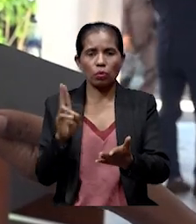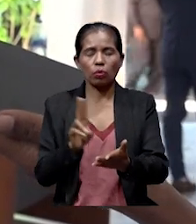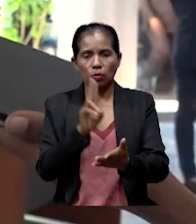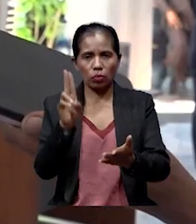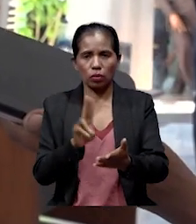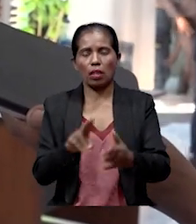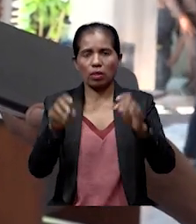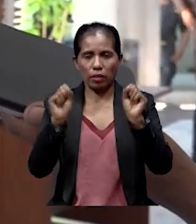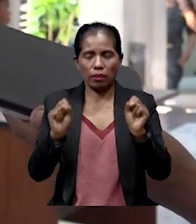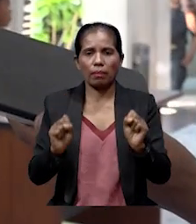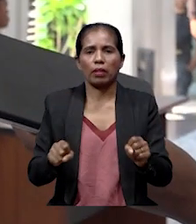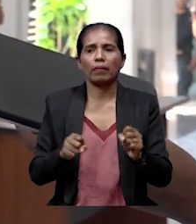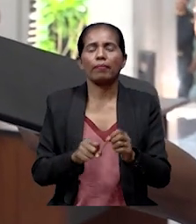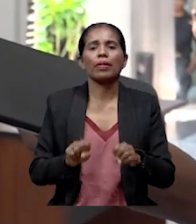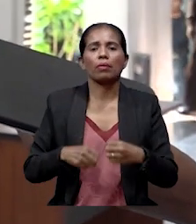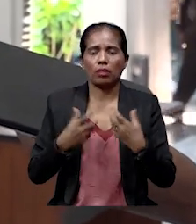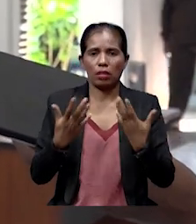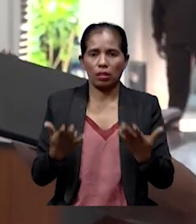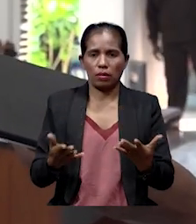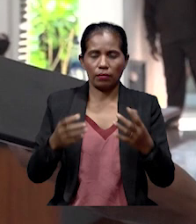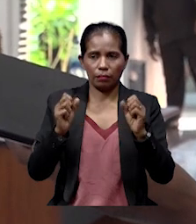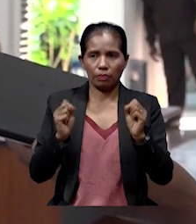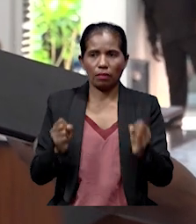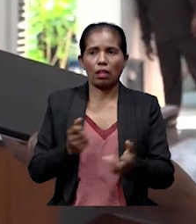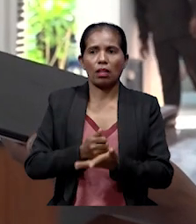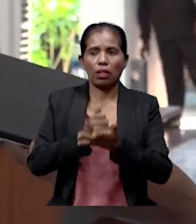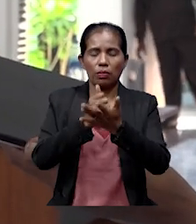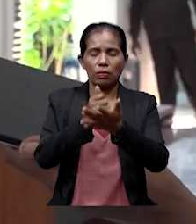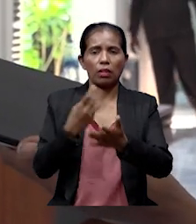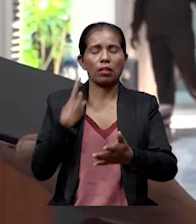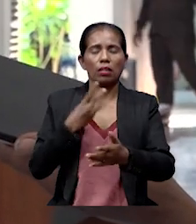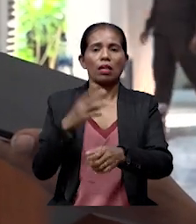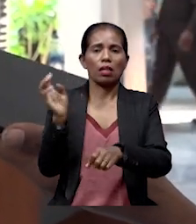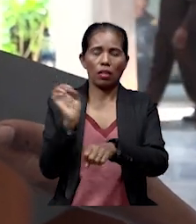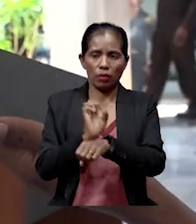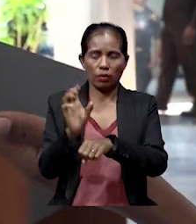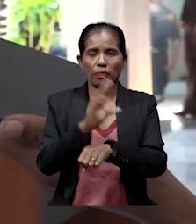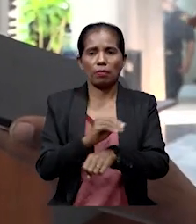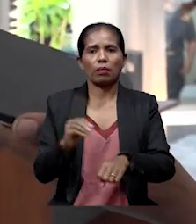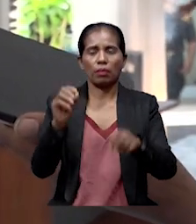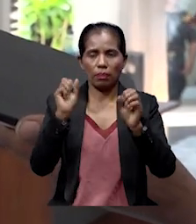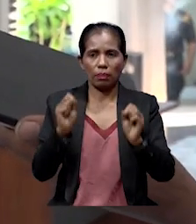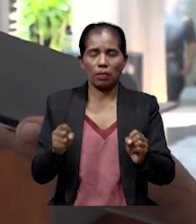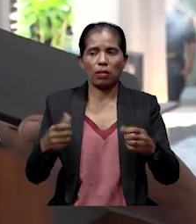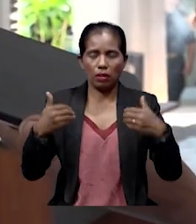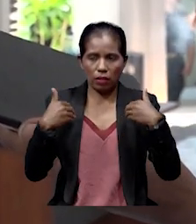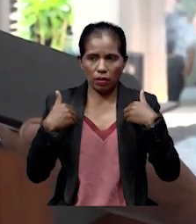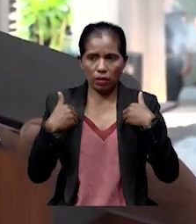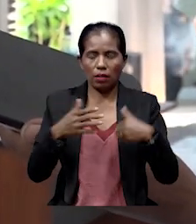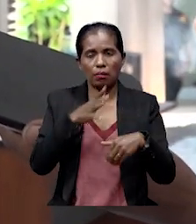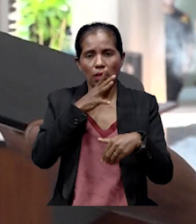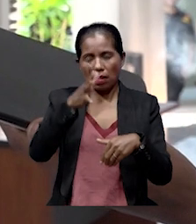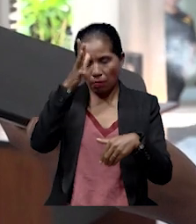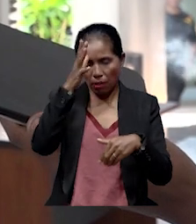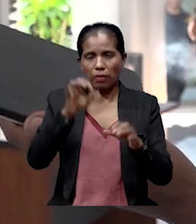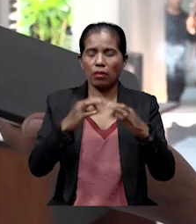atu o insa maka bele salva ita ne ekonomia i bele iha inan aman familia